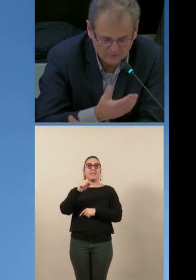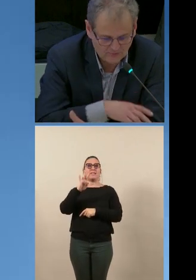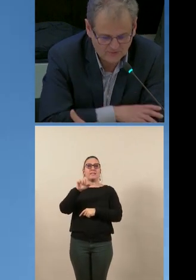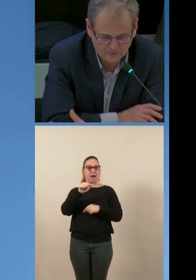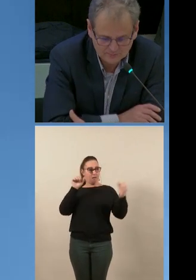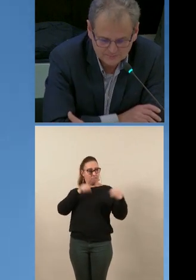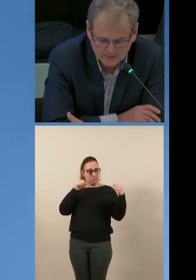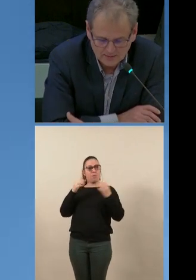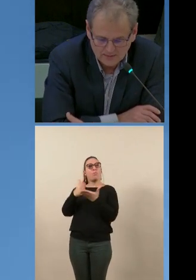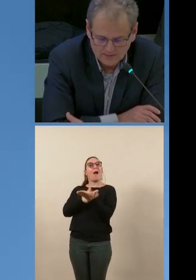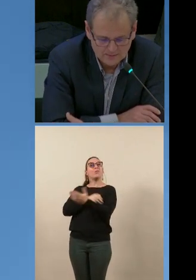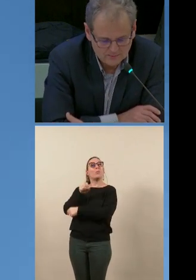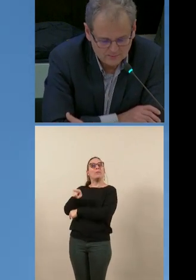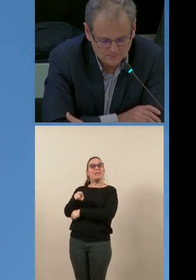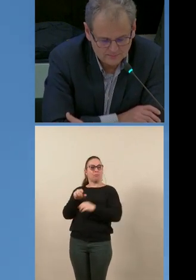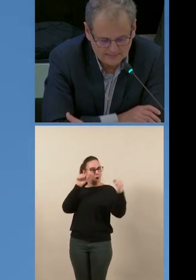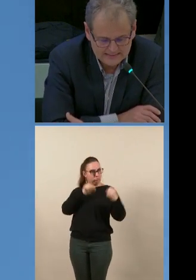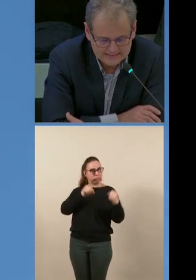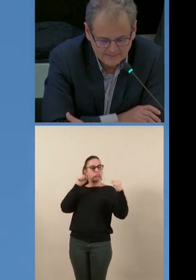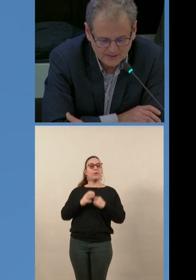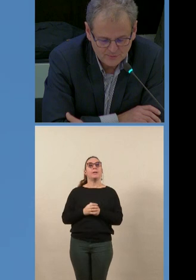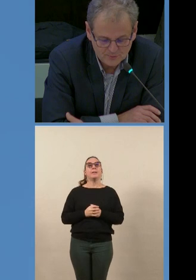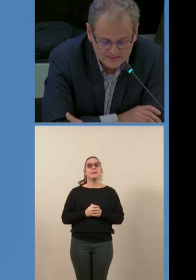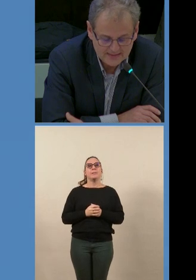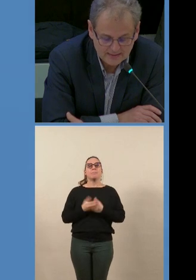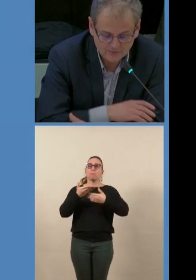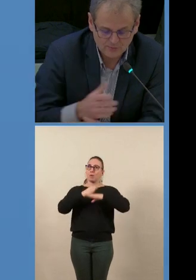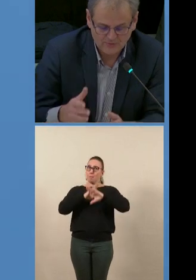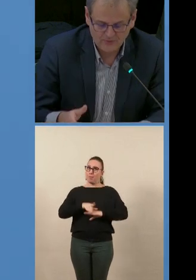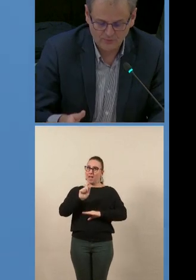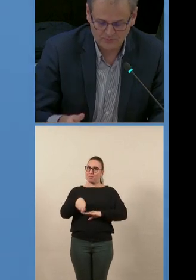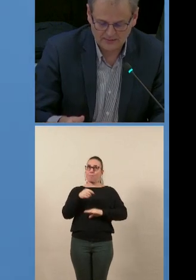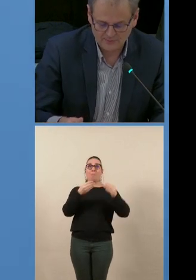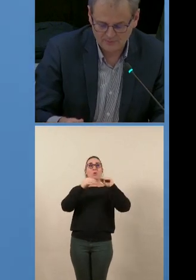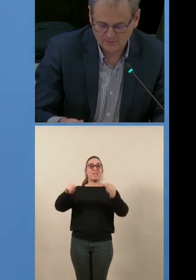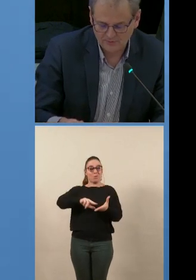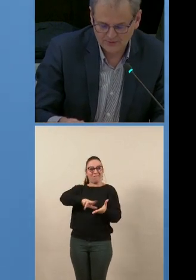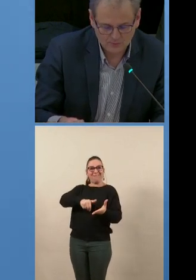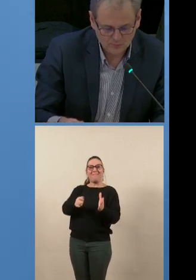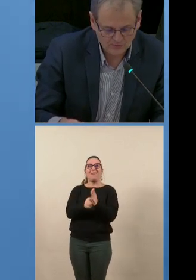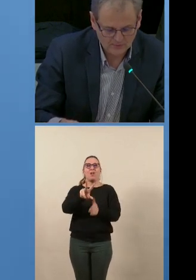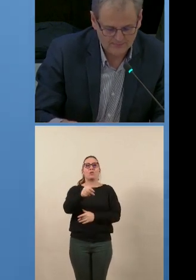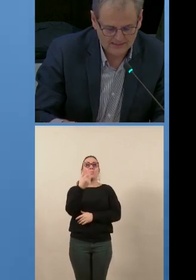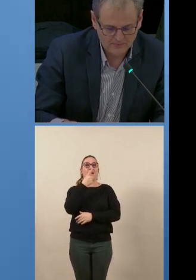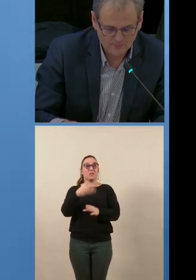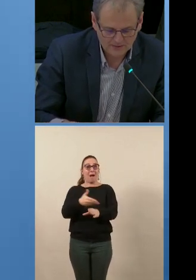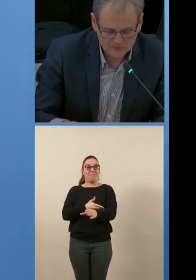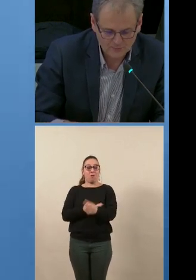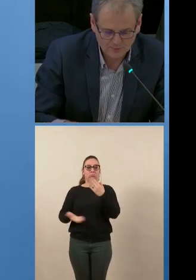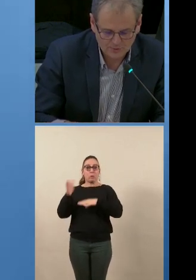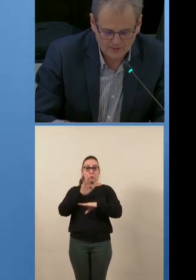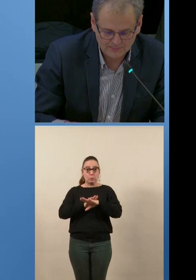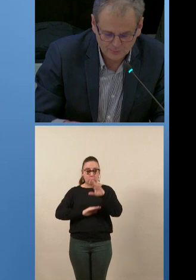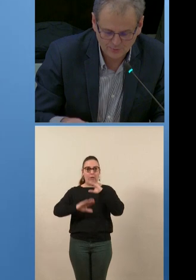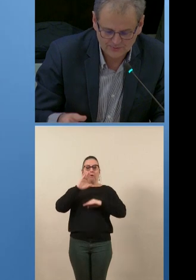la session de ces actions il était prévu de signer l'acte de session avant le 3112 mais l'opération